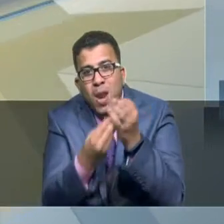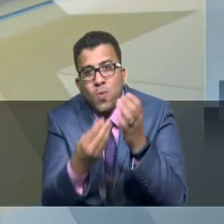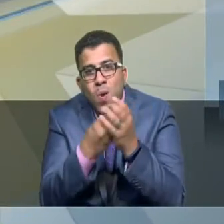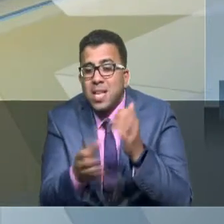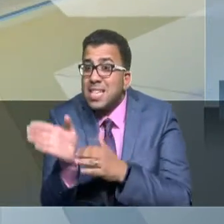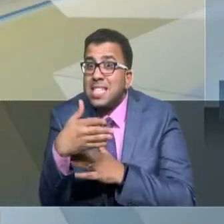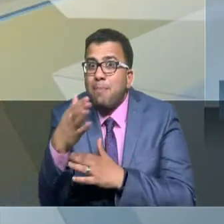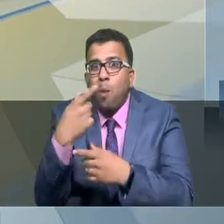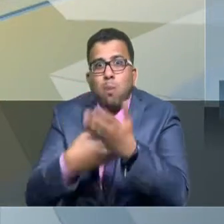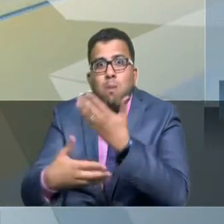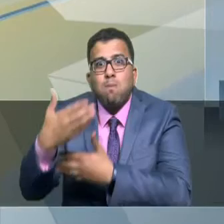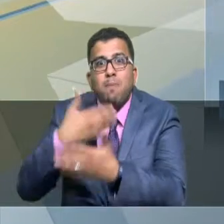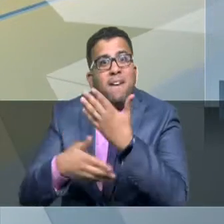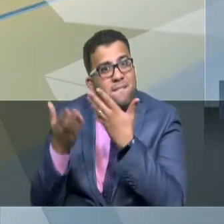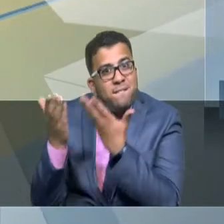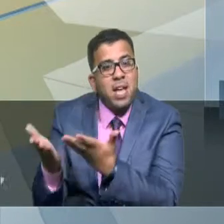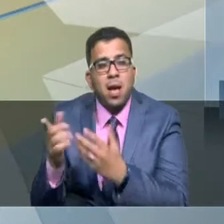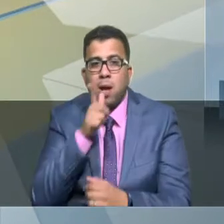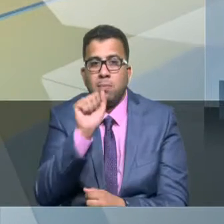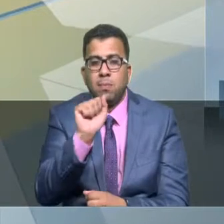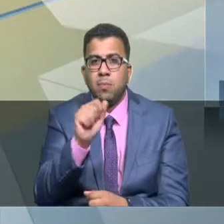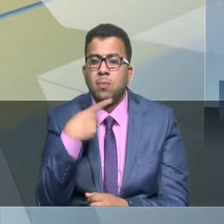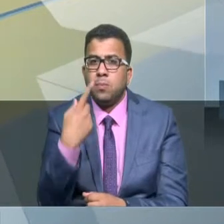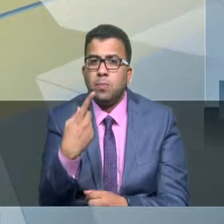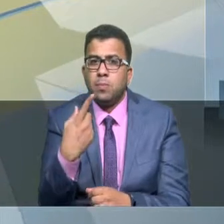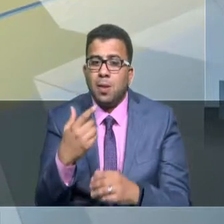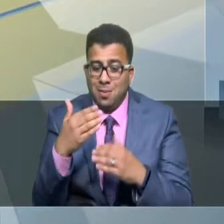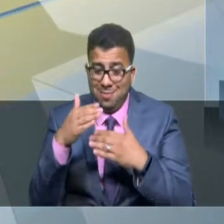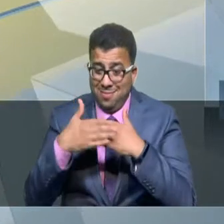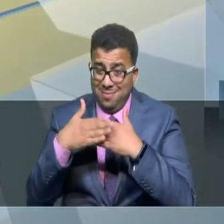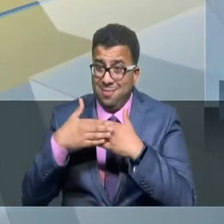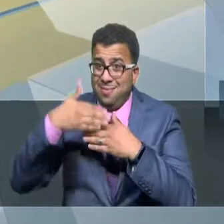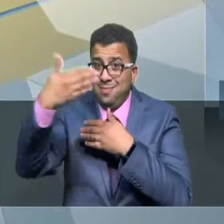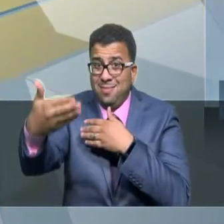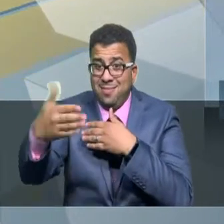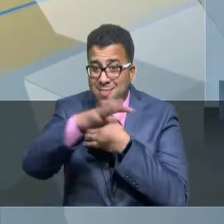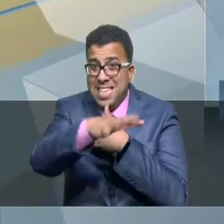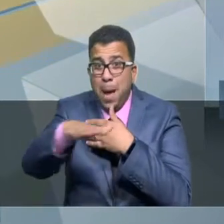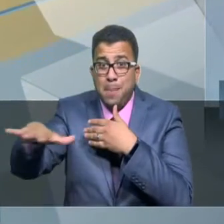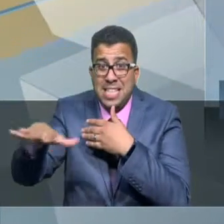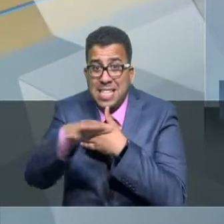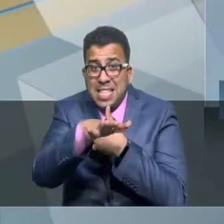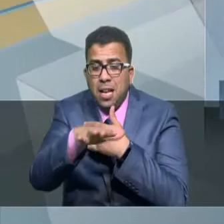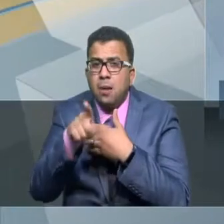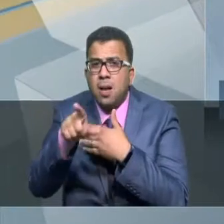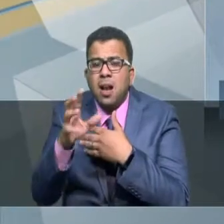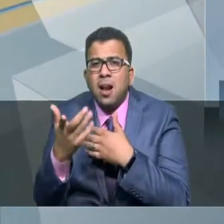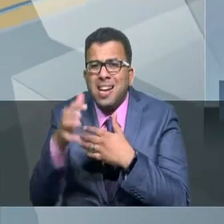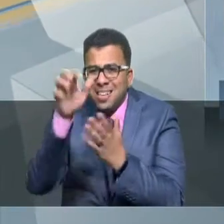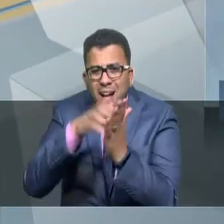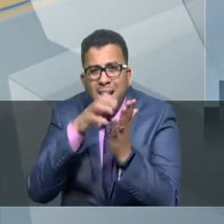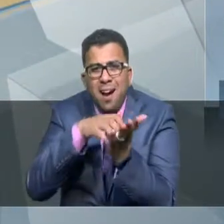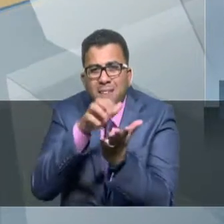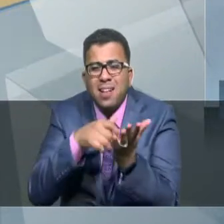محمية طبيعية. أيضا في الجانب في الجهة المقابلة اليابسة وجود أيضا حفريات، هذه